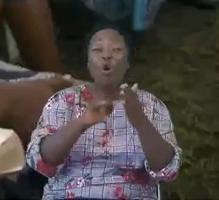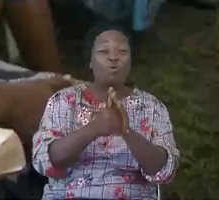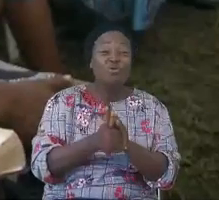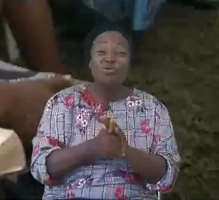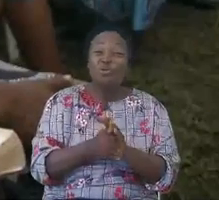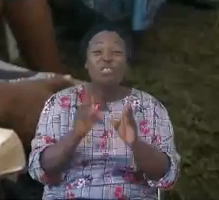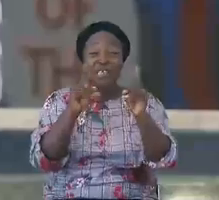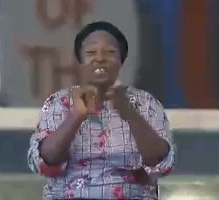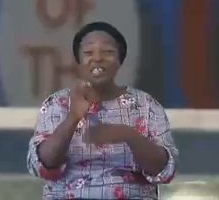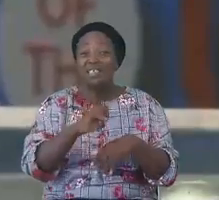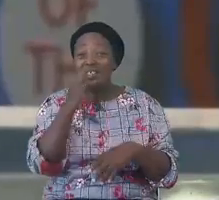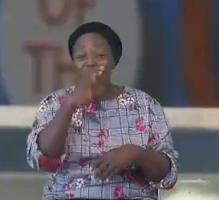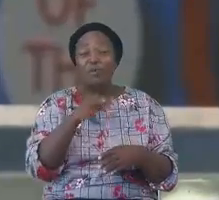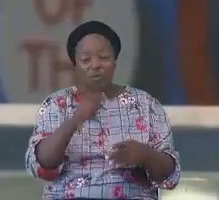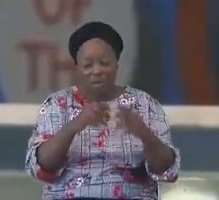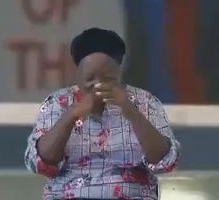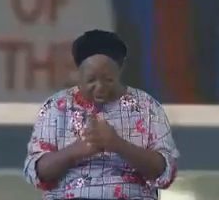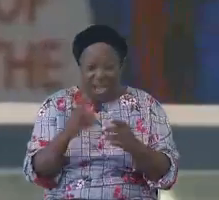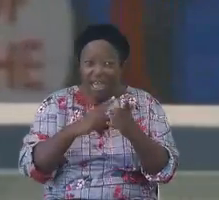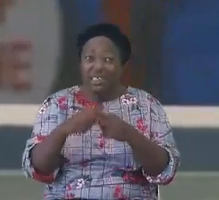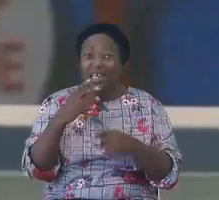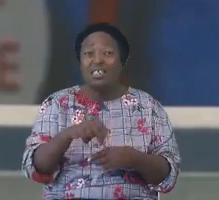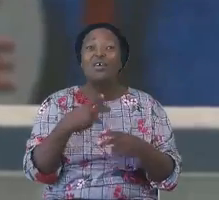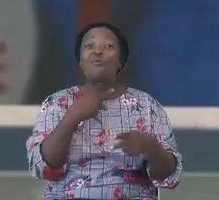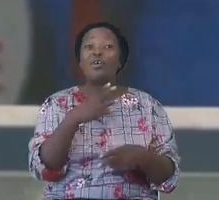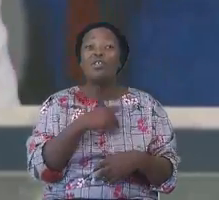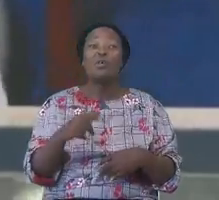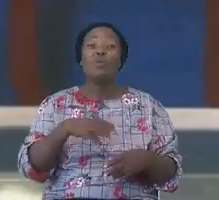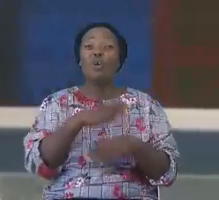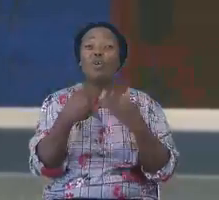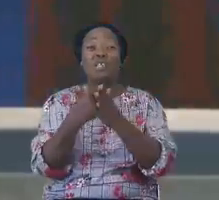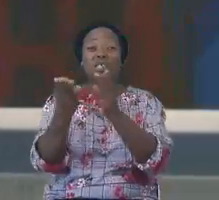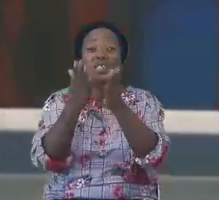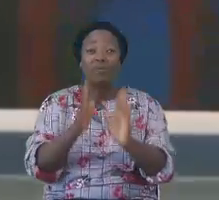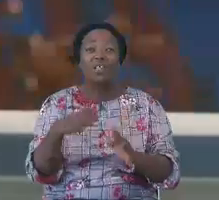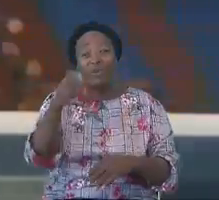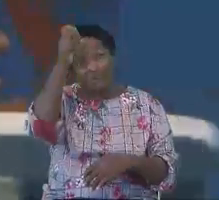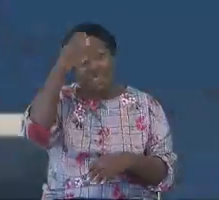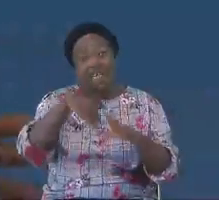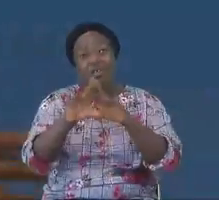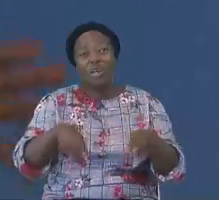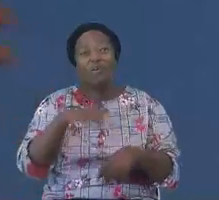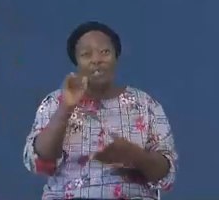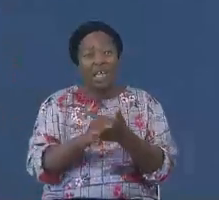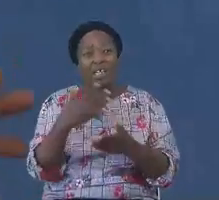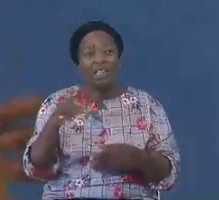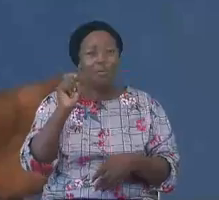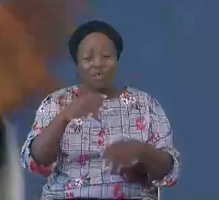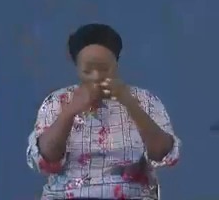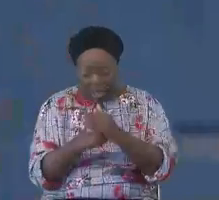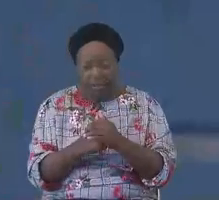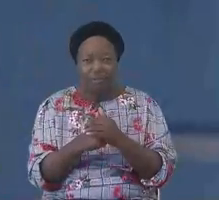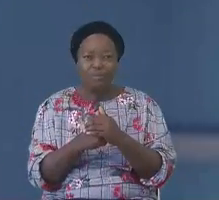Ce mal va fléchir. La destinée qui est mauvaise, cette chose doit fléchir.